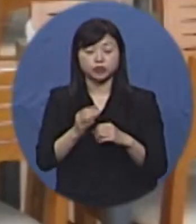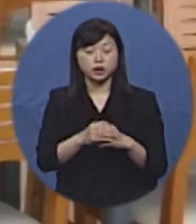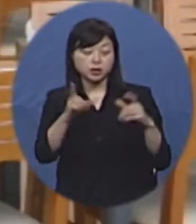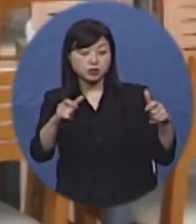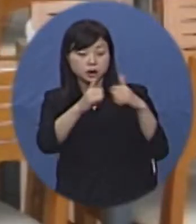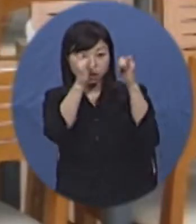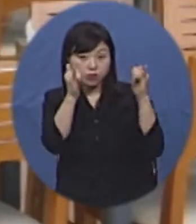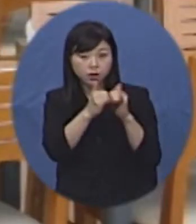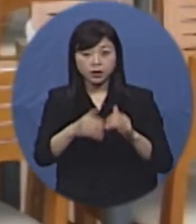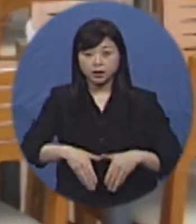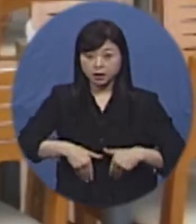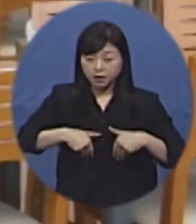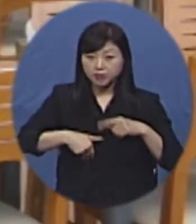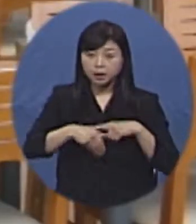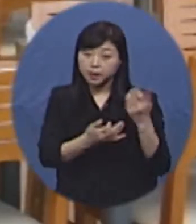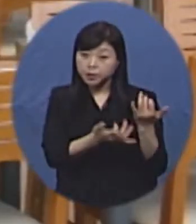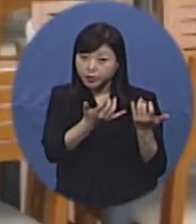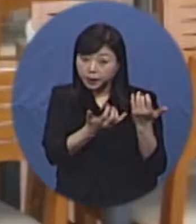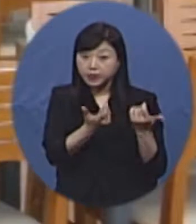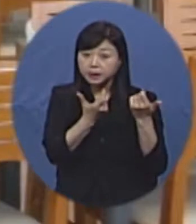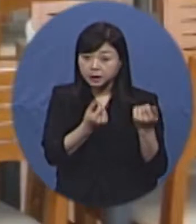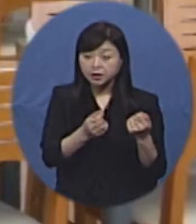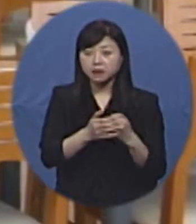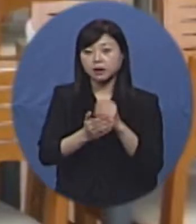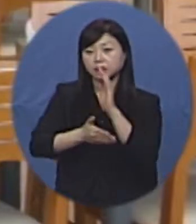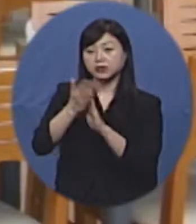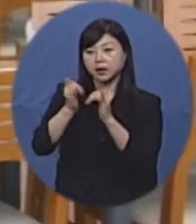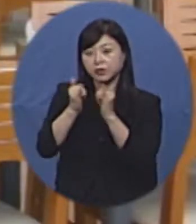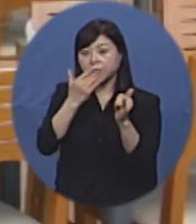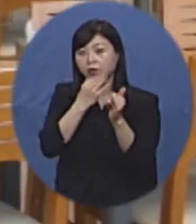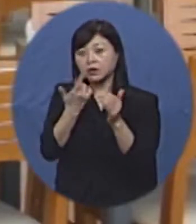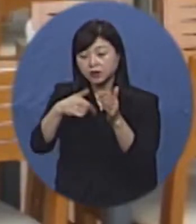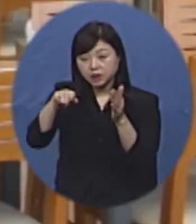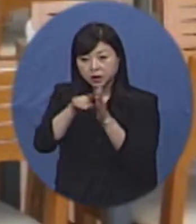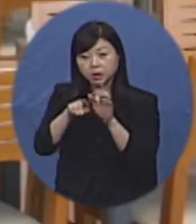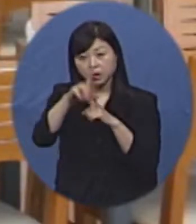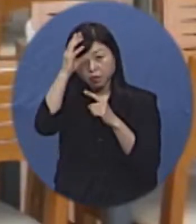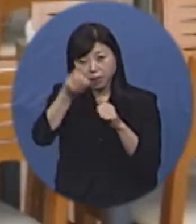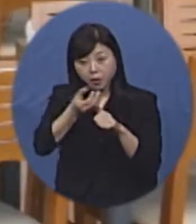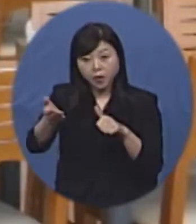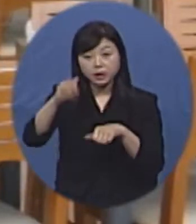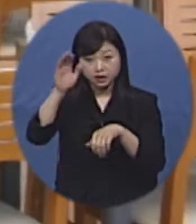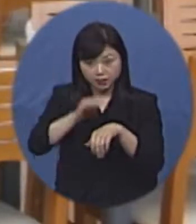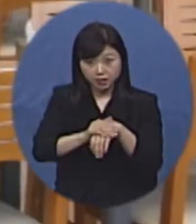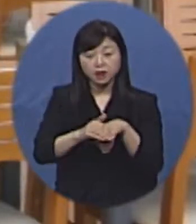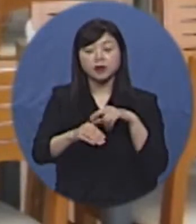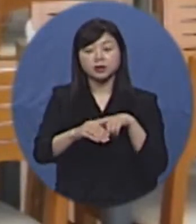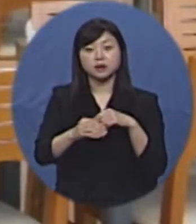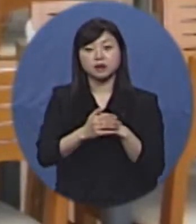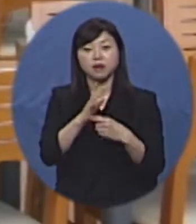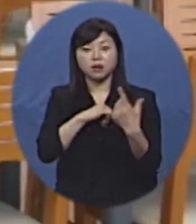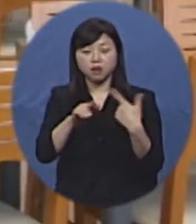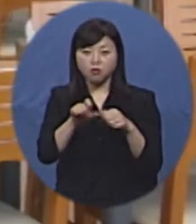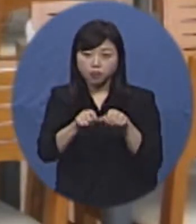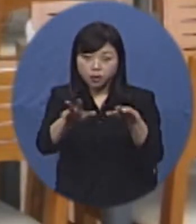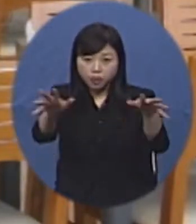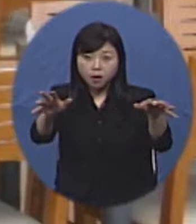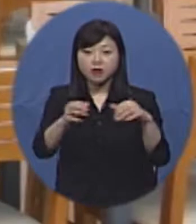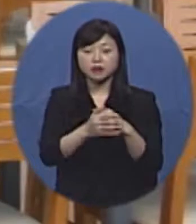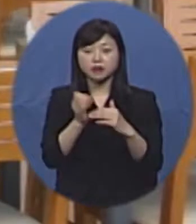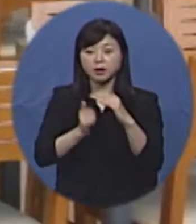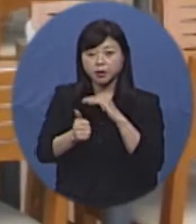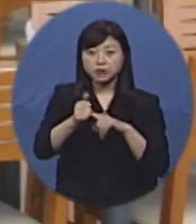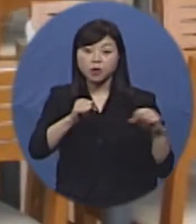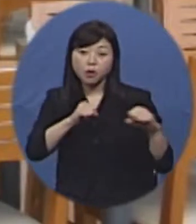지역사회의 따뜻한 불씨처럼 시민복지에 힘쓴 순천시의 모범 사례가 더욱 큰 시민의식으로 성장해